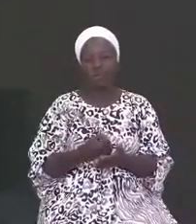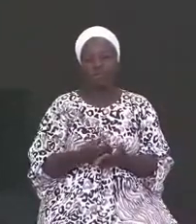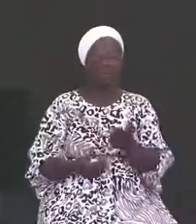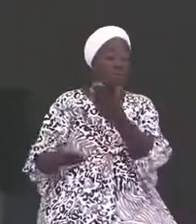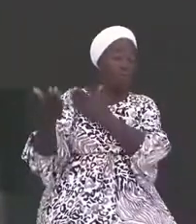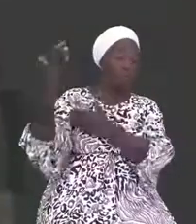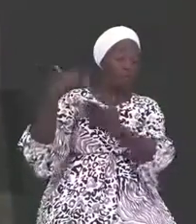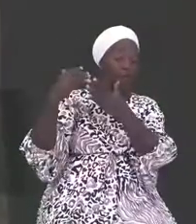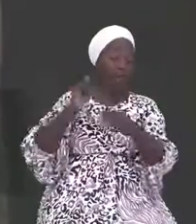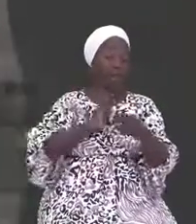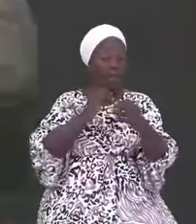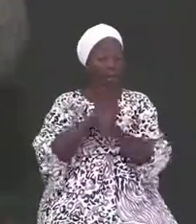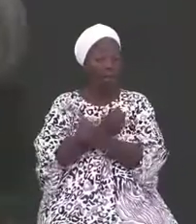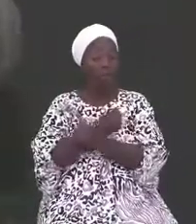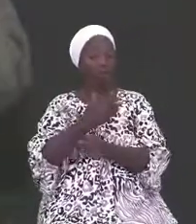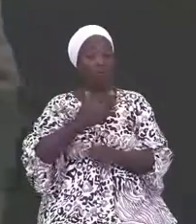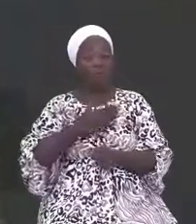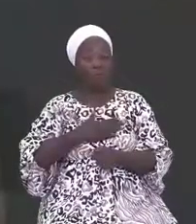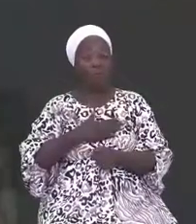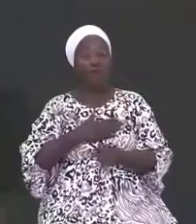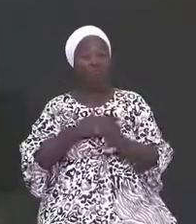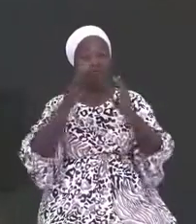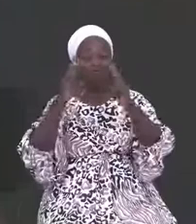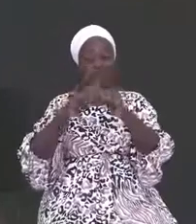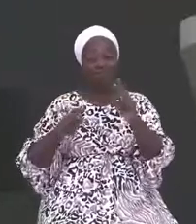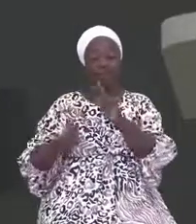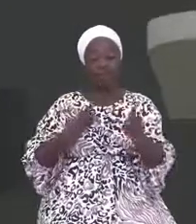je n'aime pas tel autre tribu non non